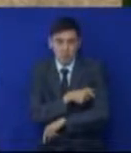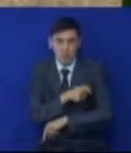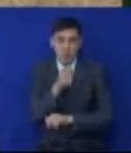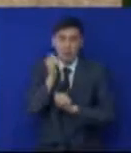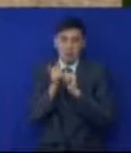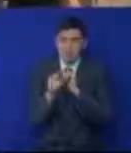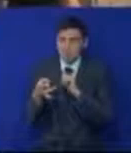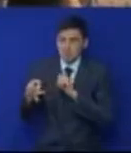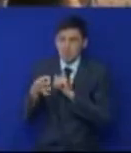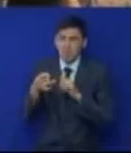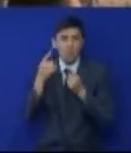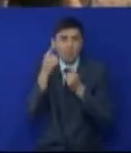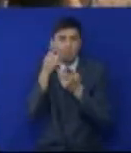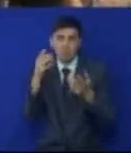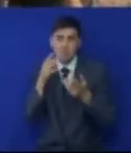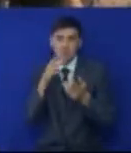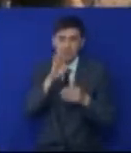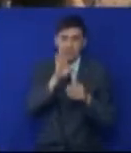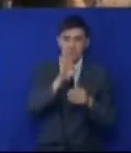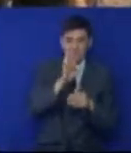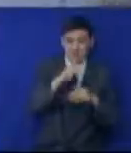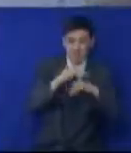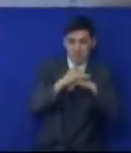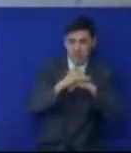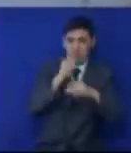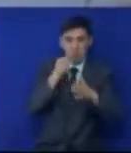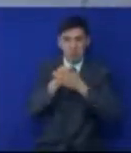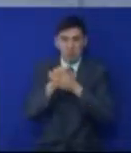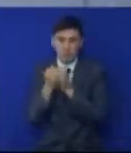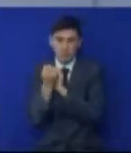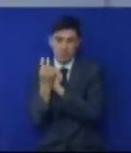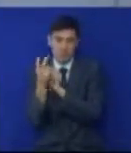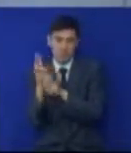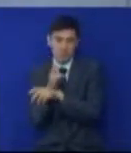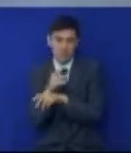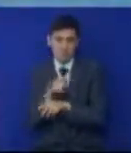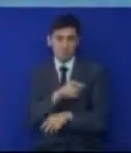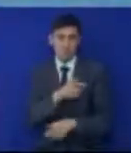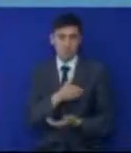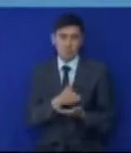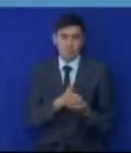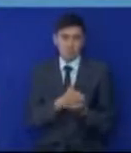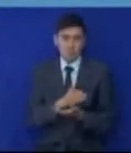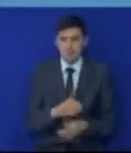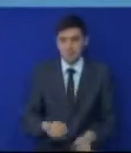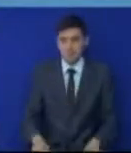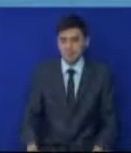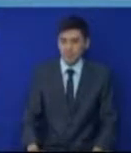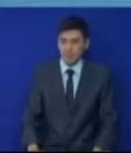ауданда халық көп жүретін кешкі сағат 5-тен бастап түнгі 12-ге дейін кезекшілік етеді. Граждане,